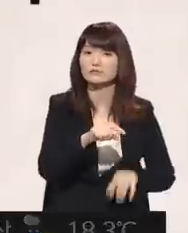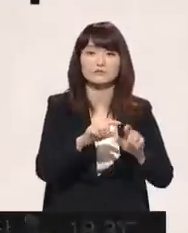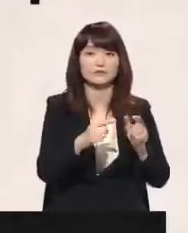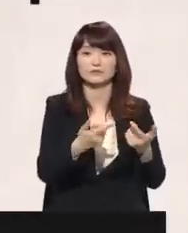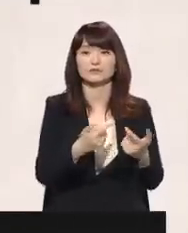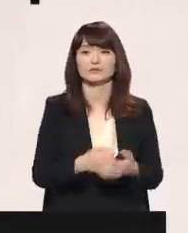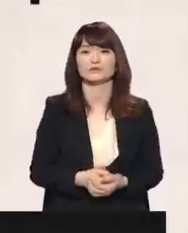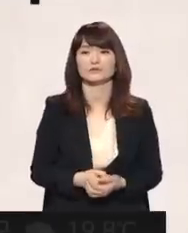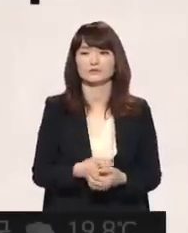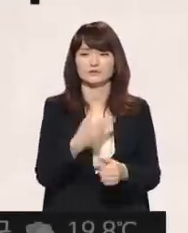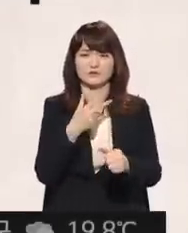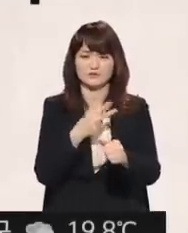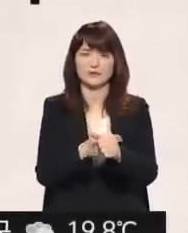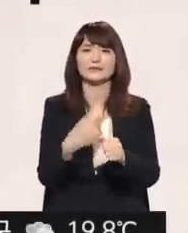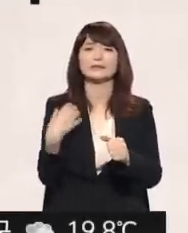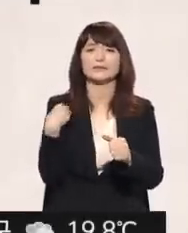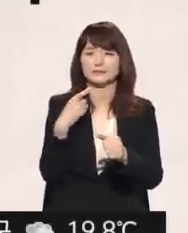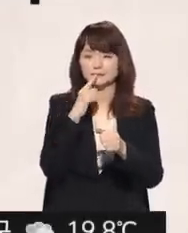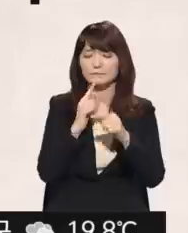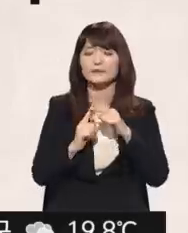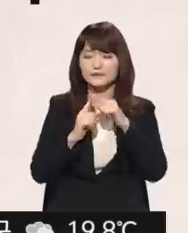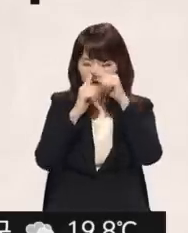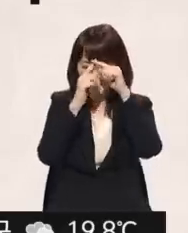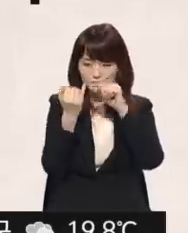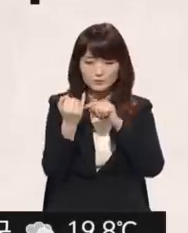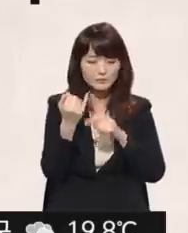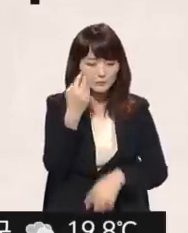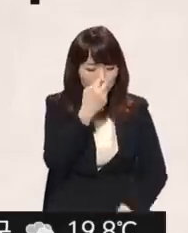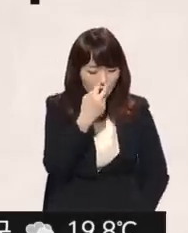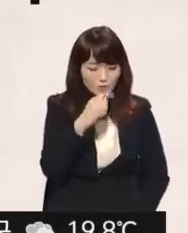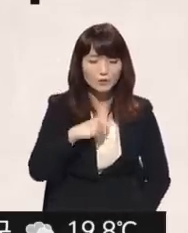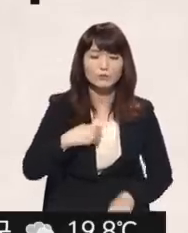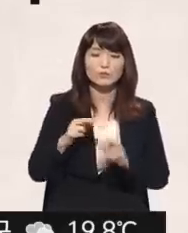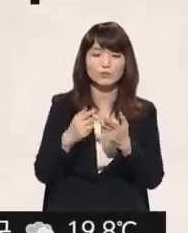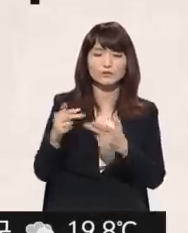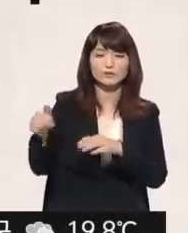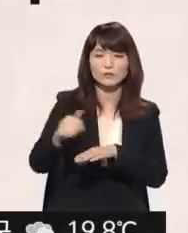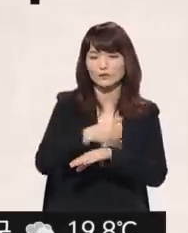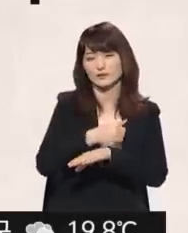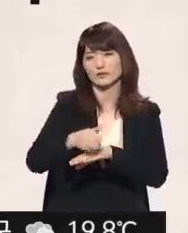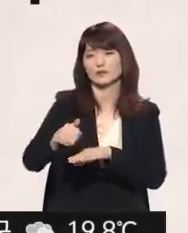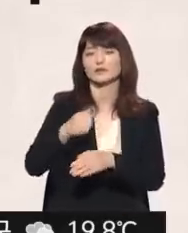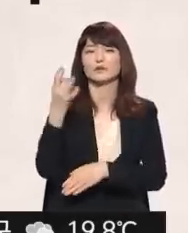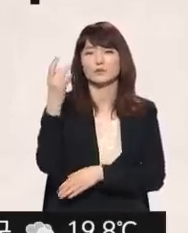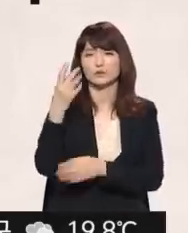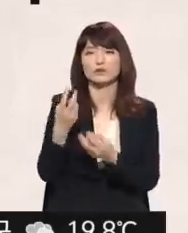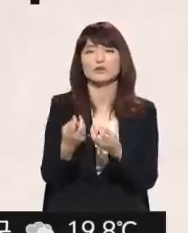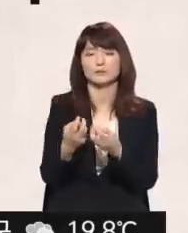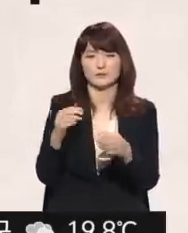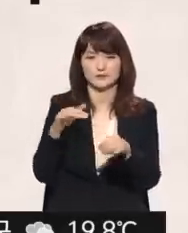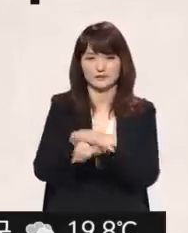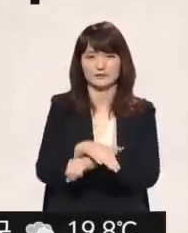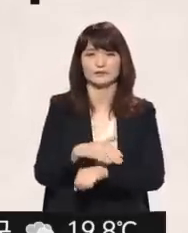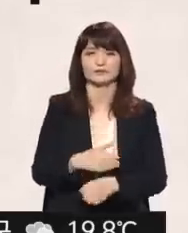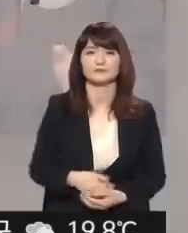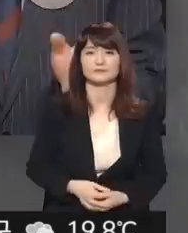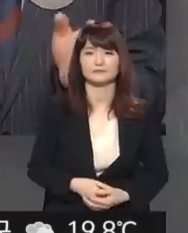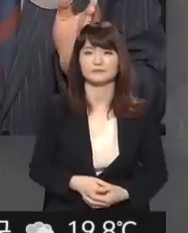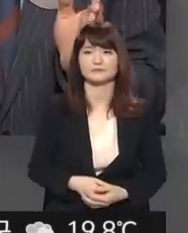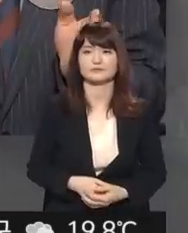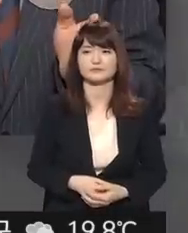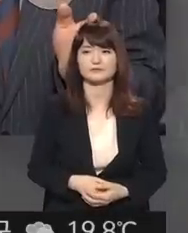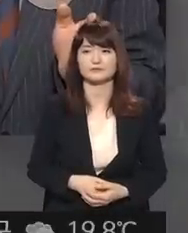이제 마취 담당 간호사가 있답니다 간호사가 지켜보고 본인은 왔다 갔다 하는게 원래 하던 방식이라는 거예요 그래서